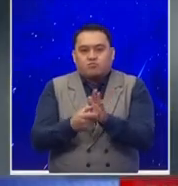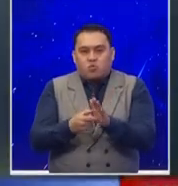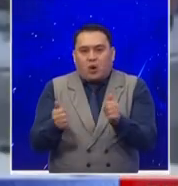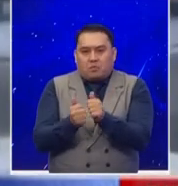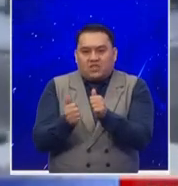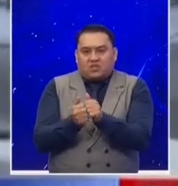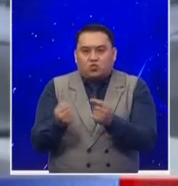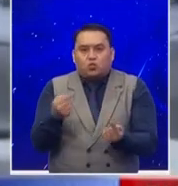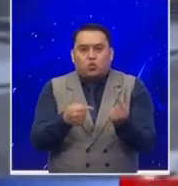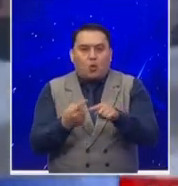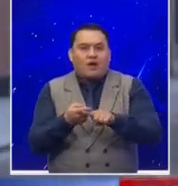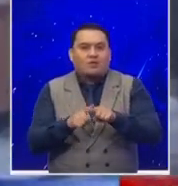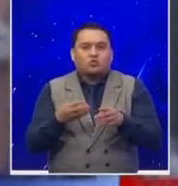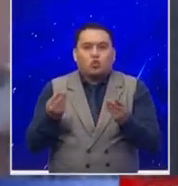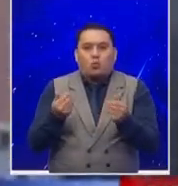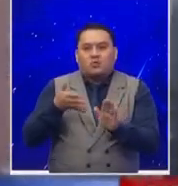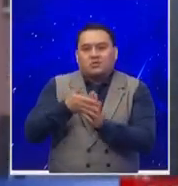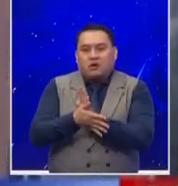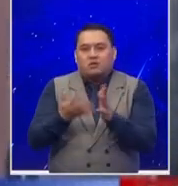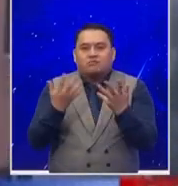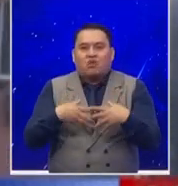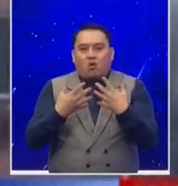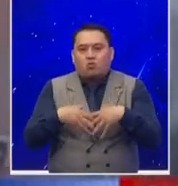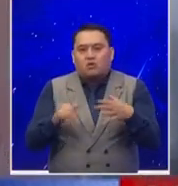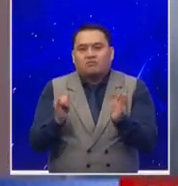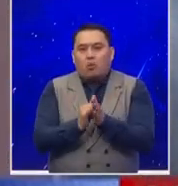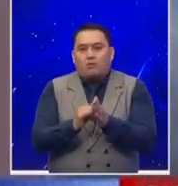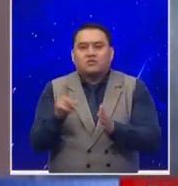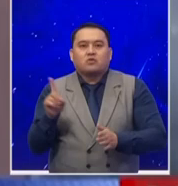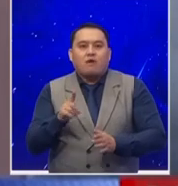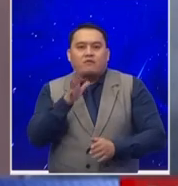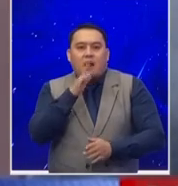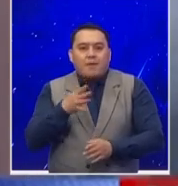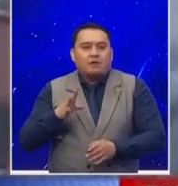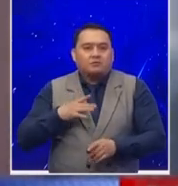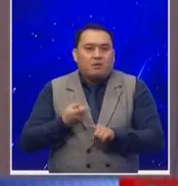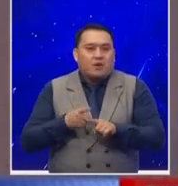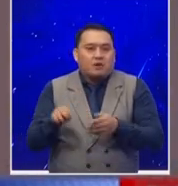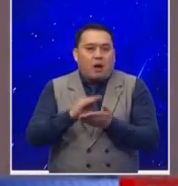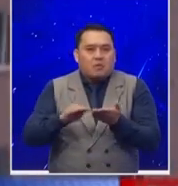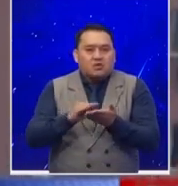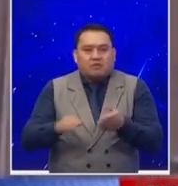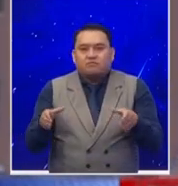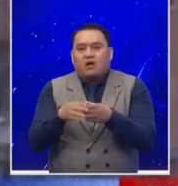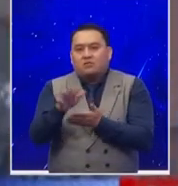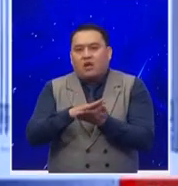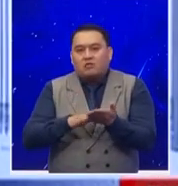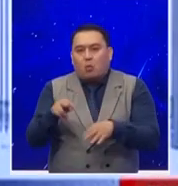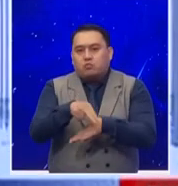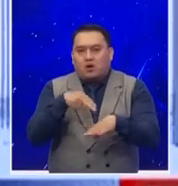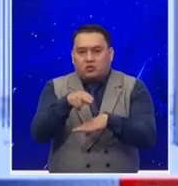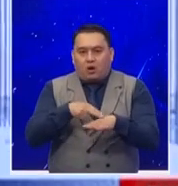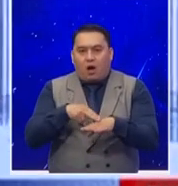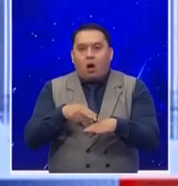слишком близко друг к другу. Сумма нанесенного ущерба на данный момент устанавливается. Тем временем потерпевшие написали коллективное заявление в